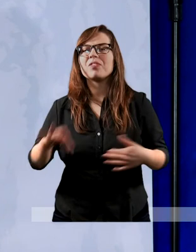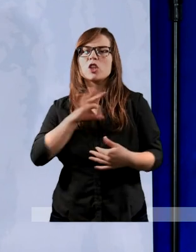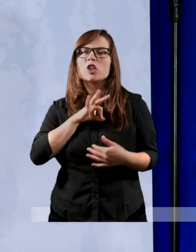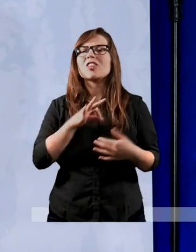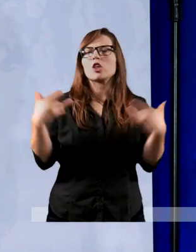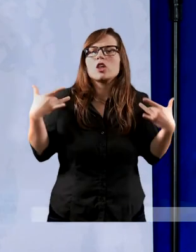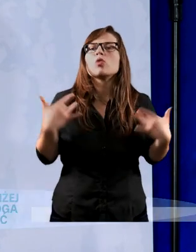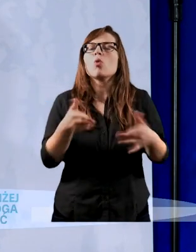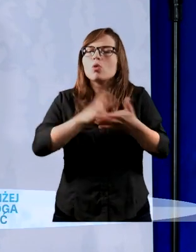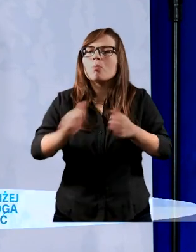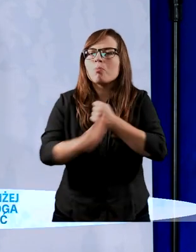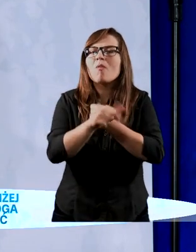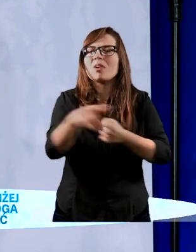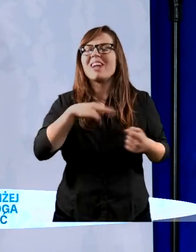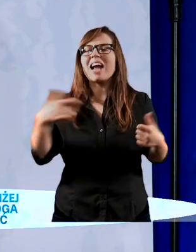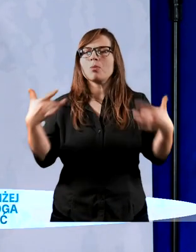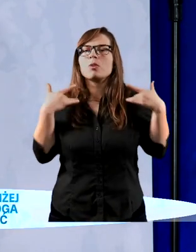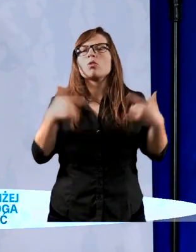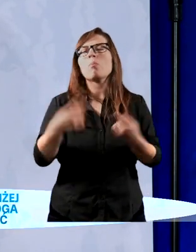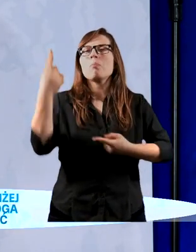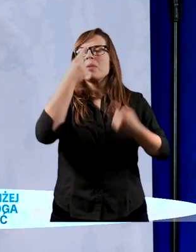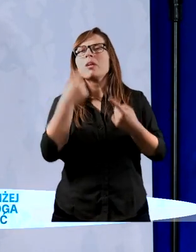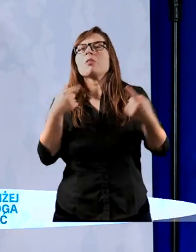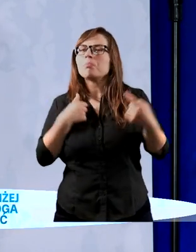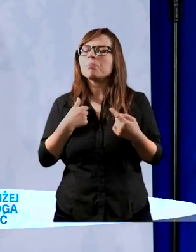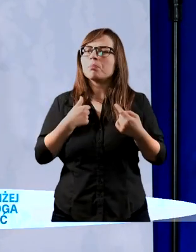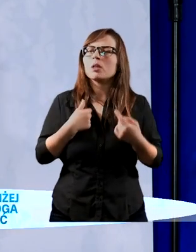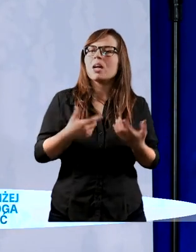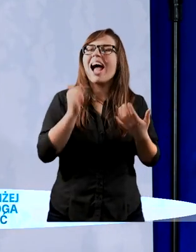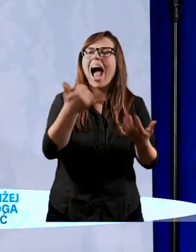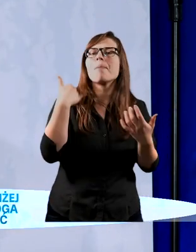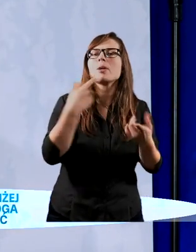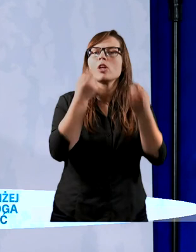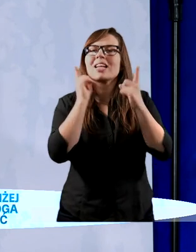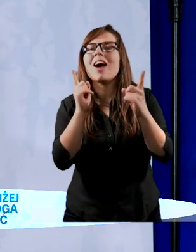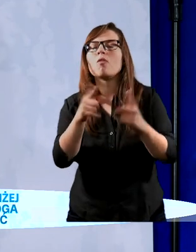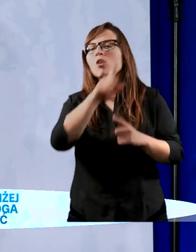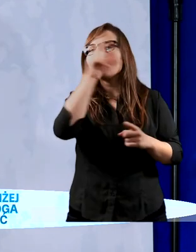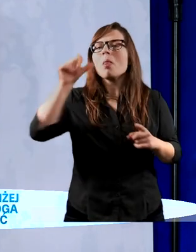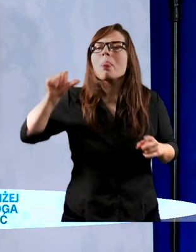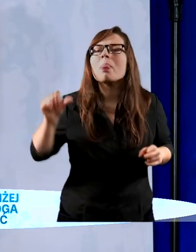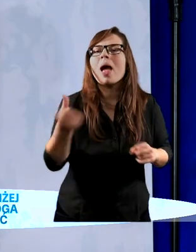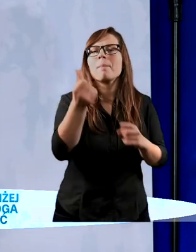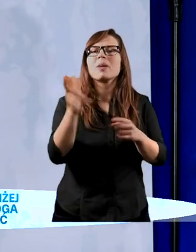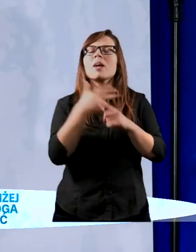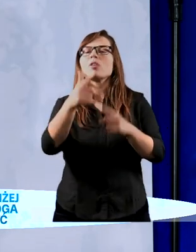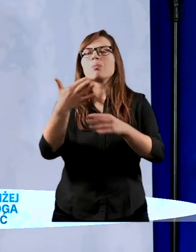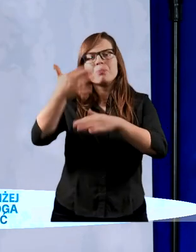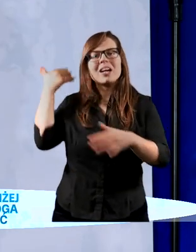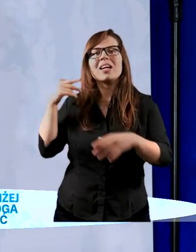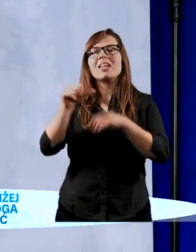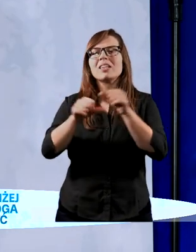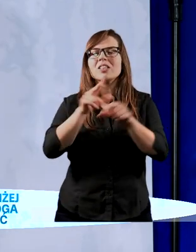to powoduje z naszym życiem, pomyślałam sobie, jak to było, co ludzie zauważyli najpierw, kiedy ponad 16 lat